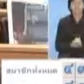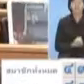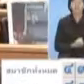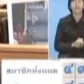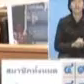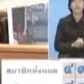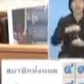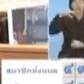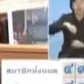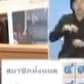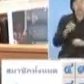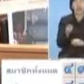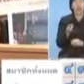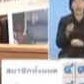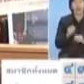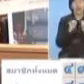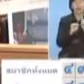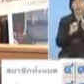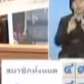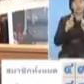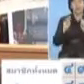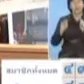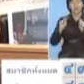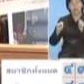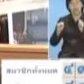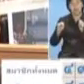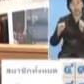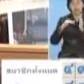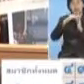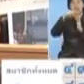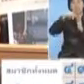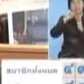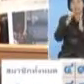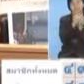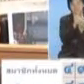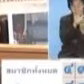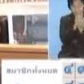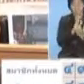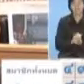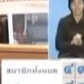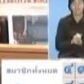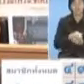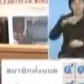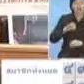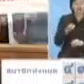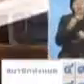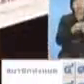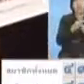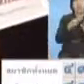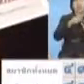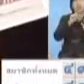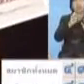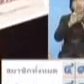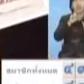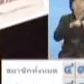นี่คือโรงสีเพรสิเดนต์อำเภอบางมูลนาคจังหวัดพิจิตรโรงสีนี้เป็นของเสียเปียงเจ้าเก่านะฮะในอดีต